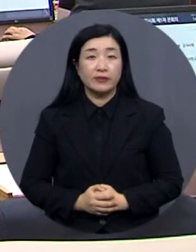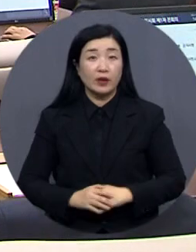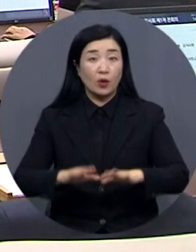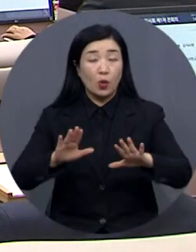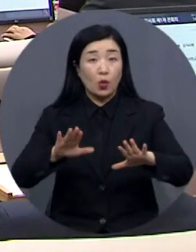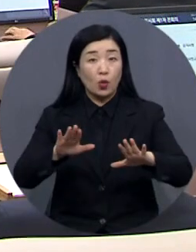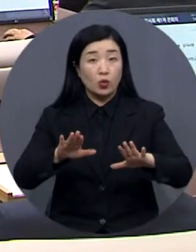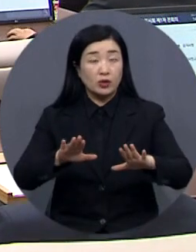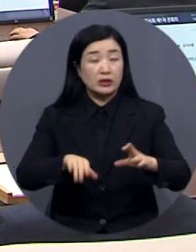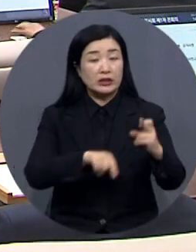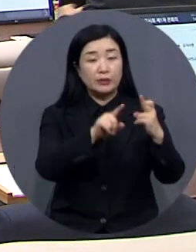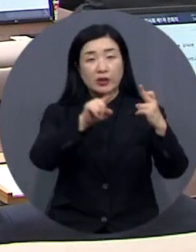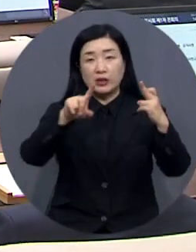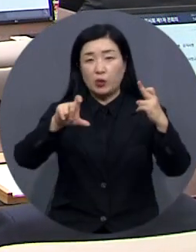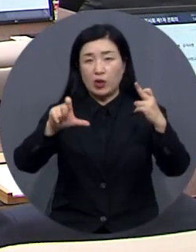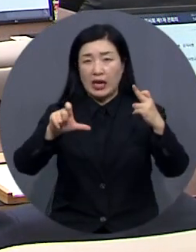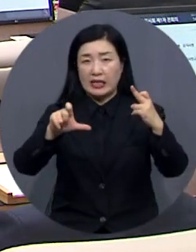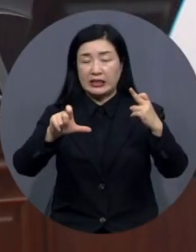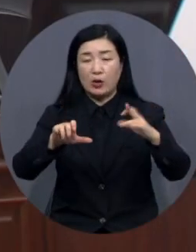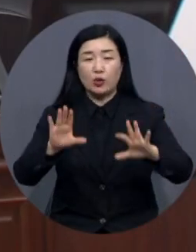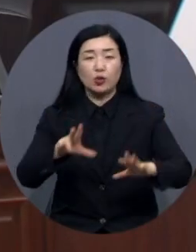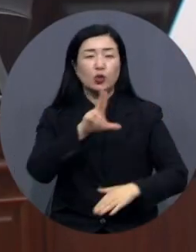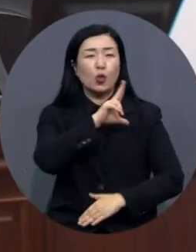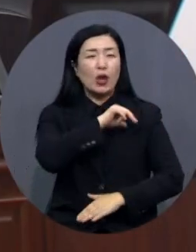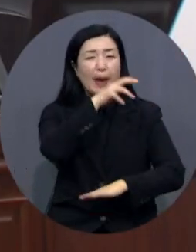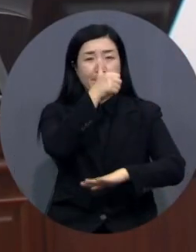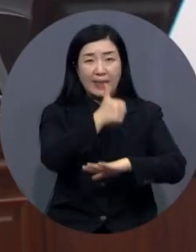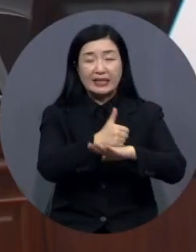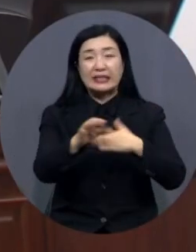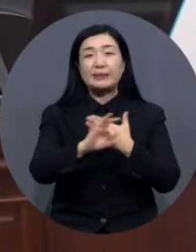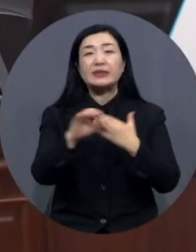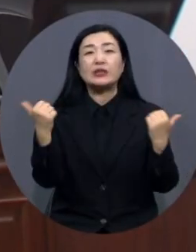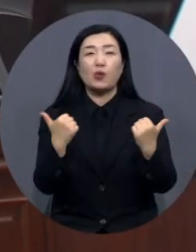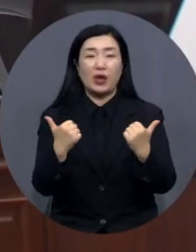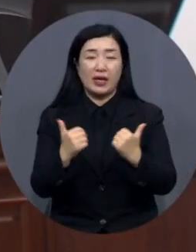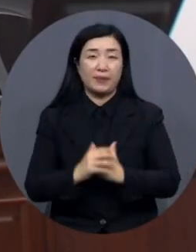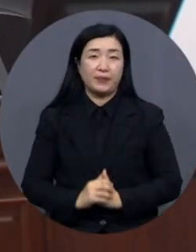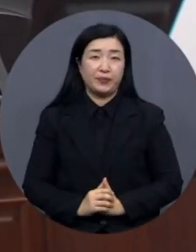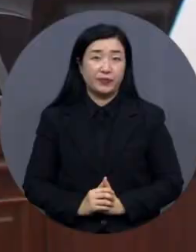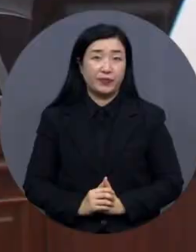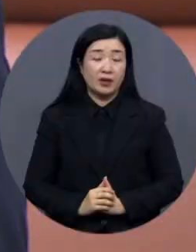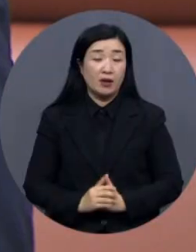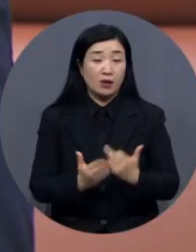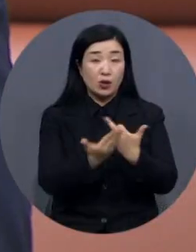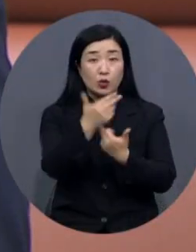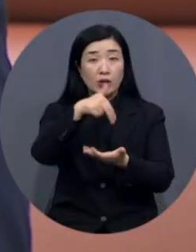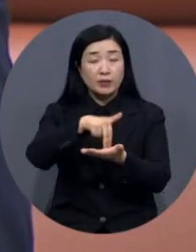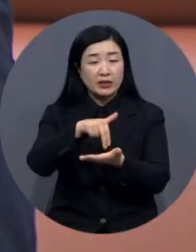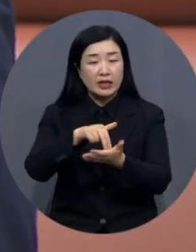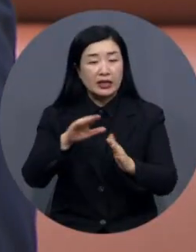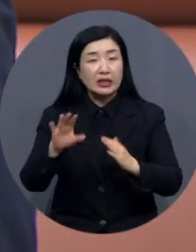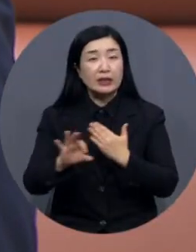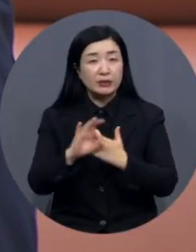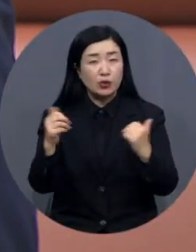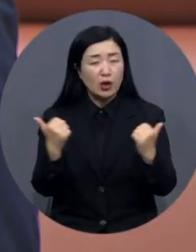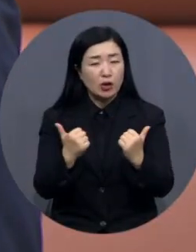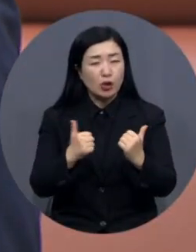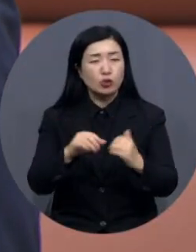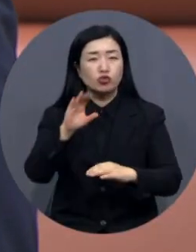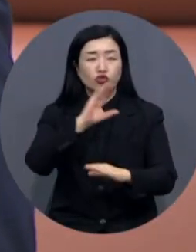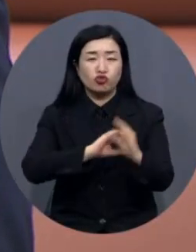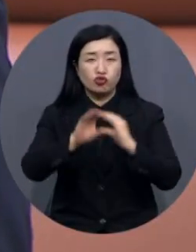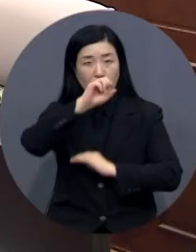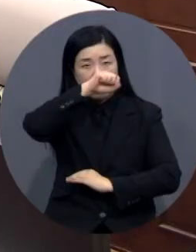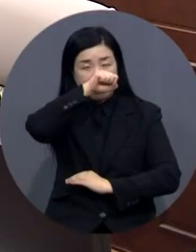오는 15일까지 열리는 올해 제주도의회 마지막 임시회. 제주도는 이번 임시회에 추경 예산안